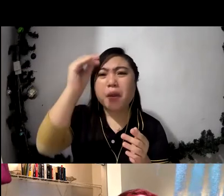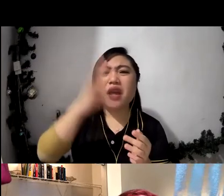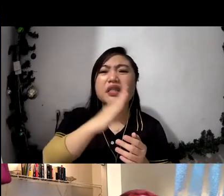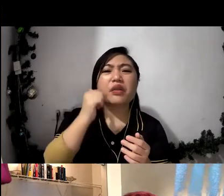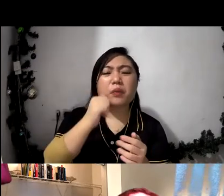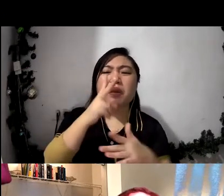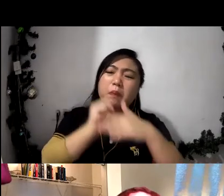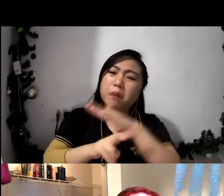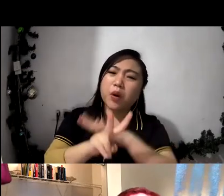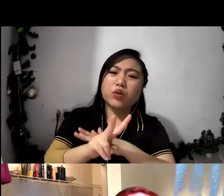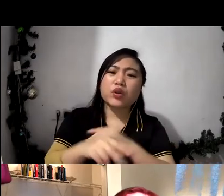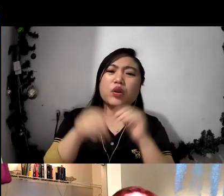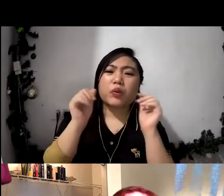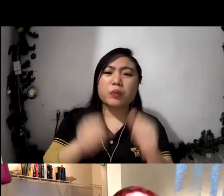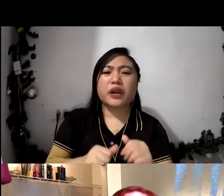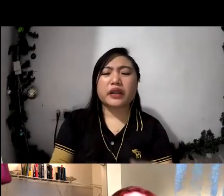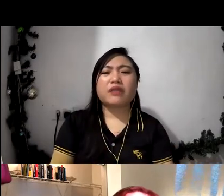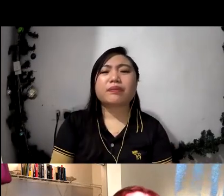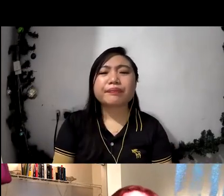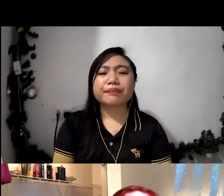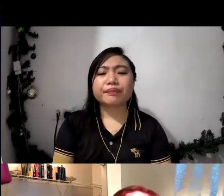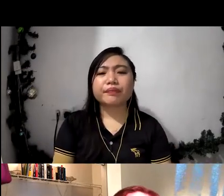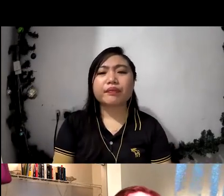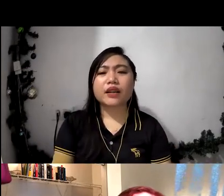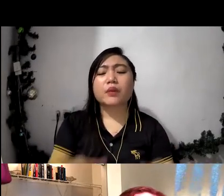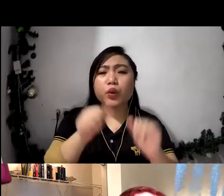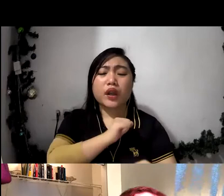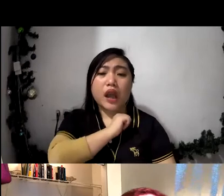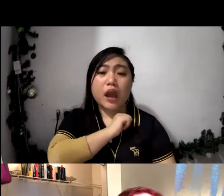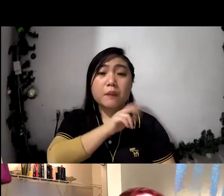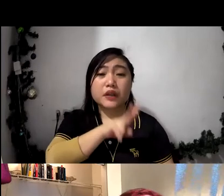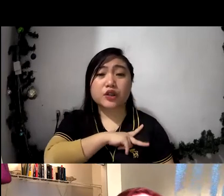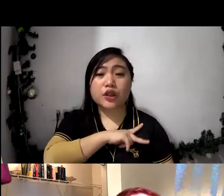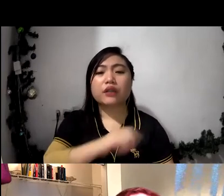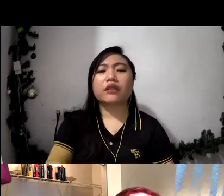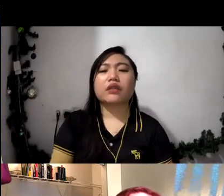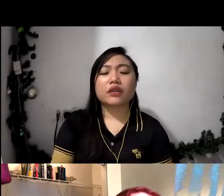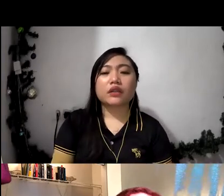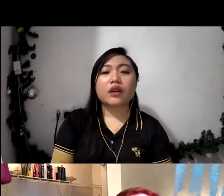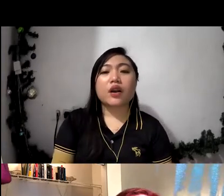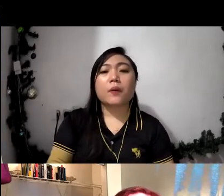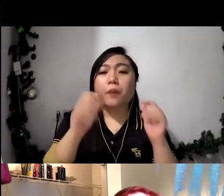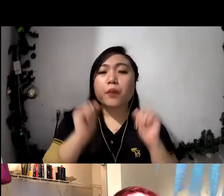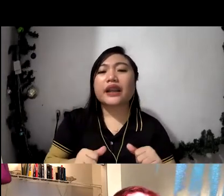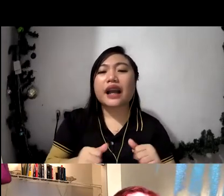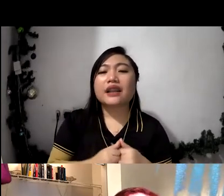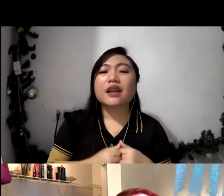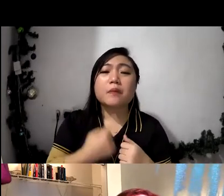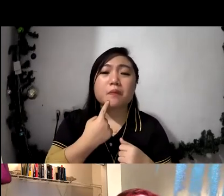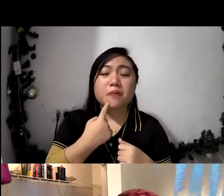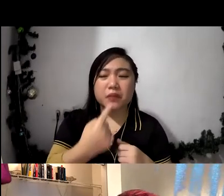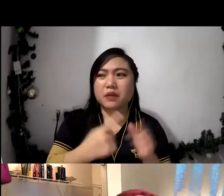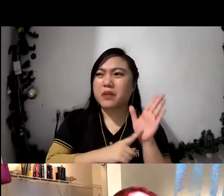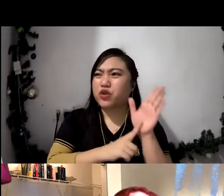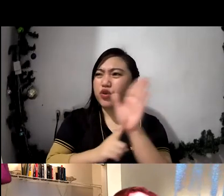and intersectionality. Ganun dapat, ano, may appreciation tayo na mabigyan ng visibility yung mga walang boses, no, yung mga